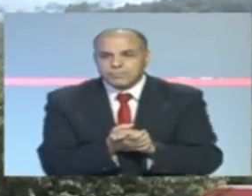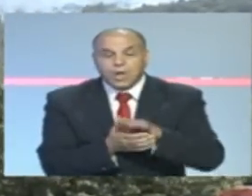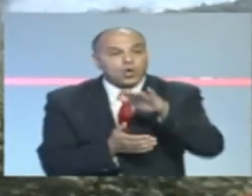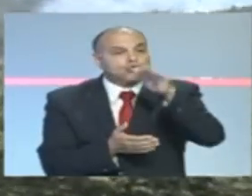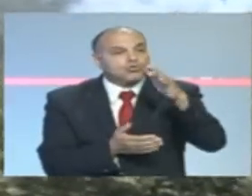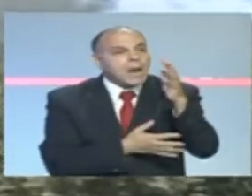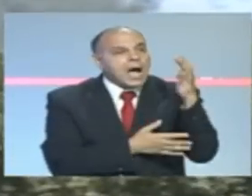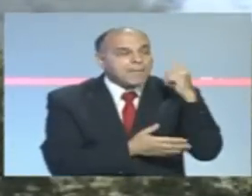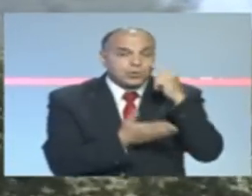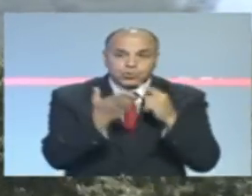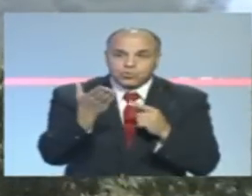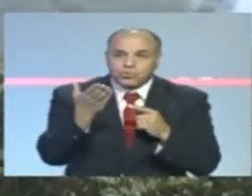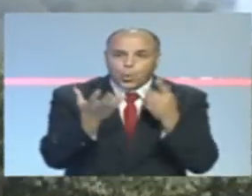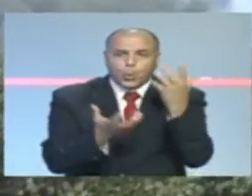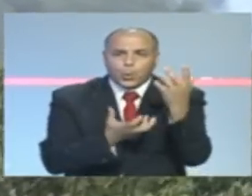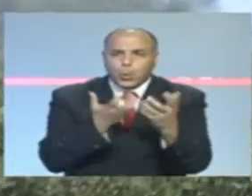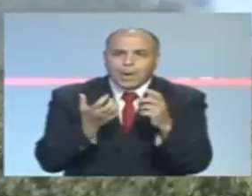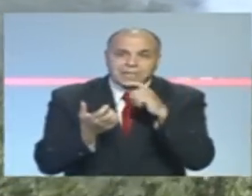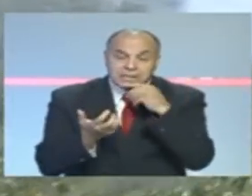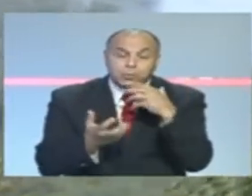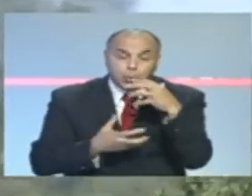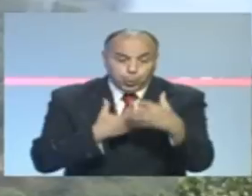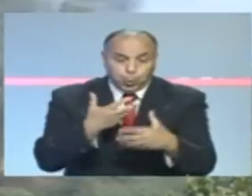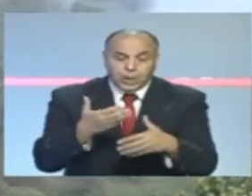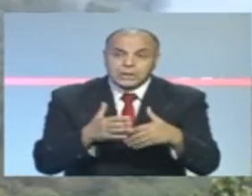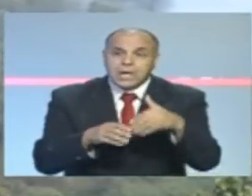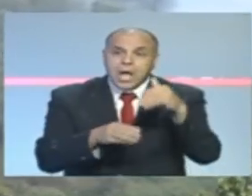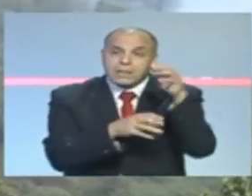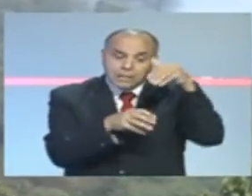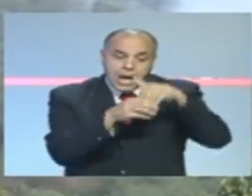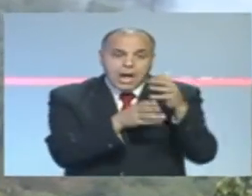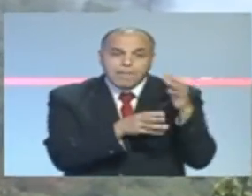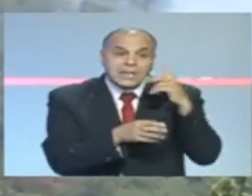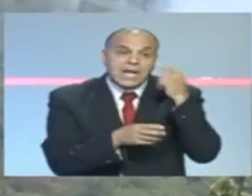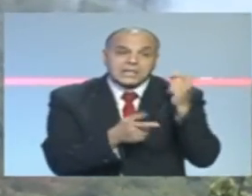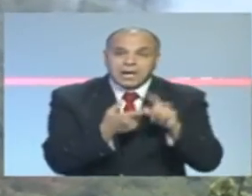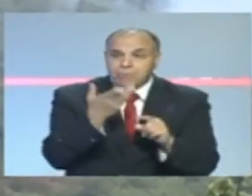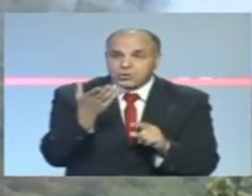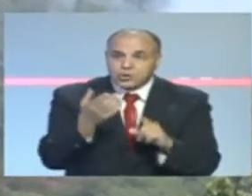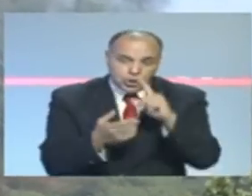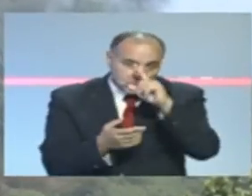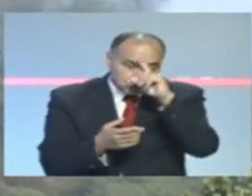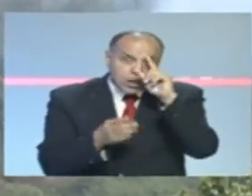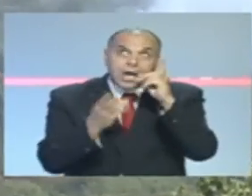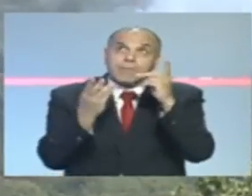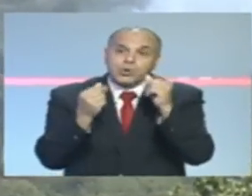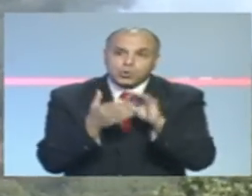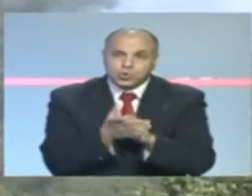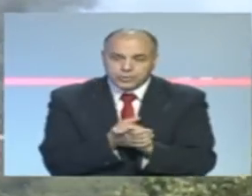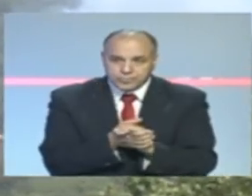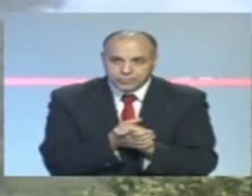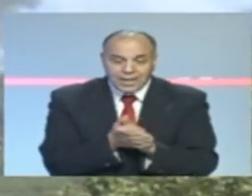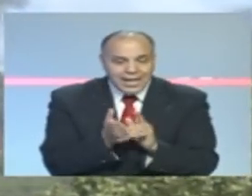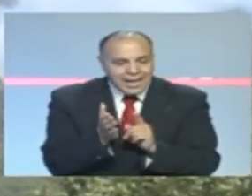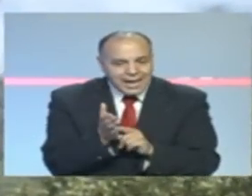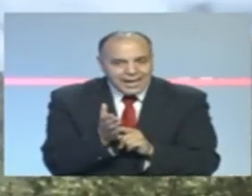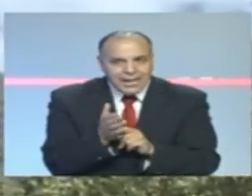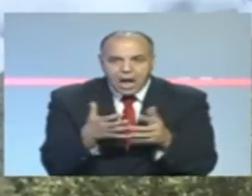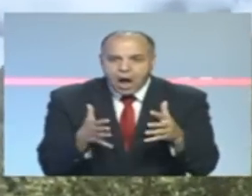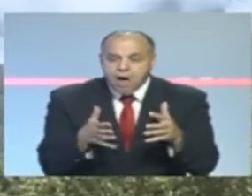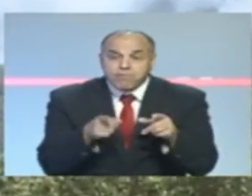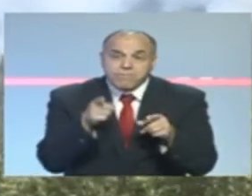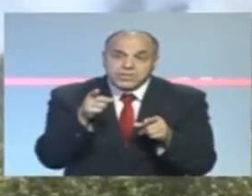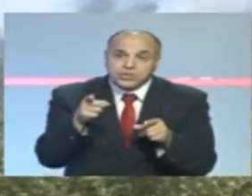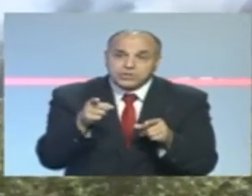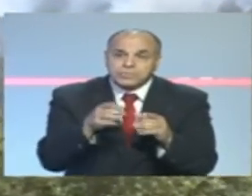الغابات الحرائق ما زالت تمتد داخل الغابات عندهم وان شاء الله ربي يصدر ل اه اكيد انه مخاوف كبيره